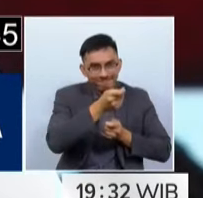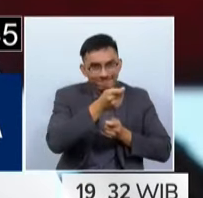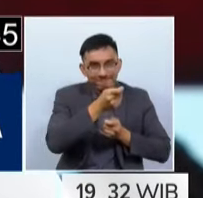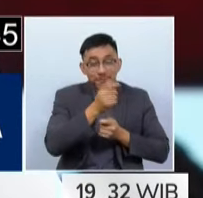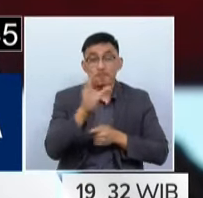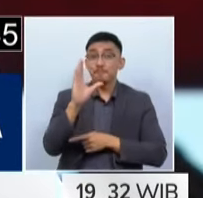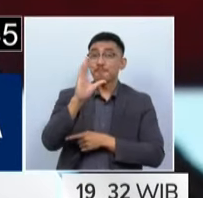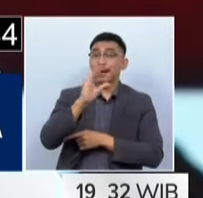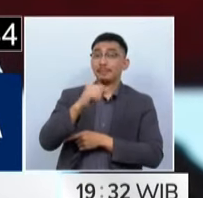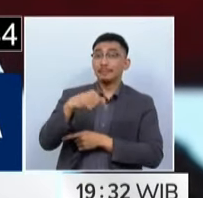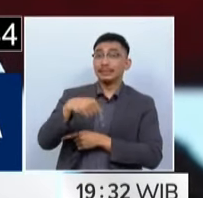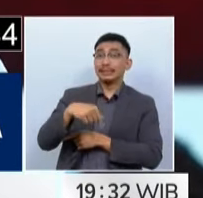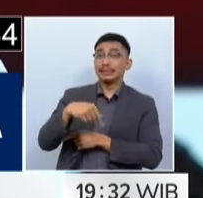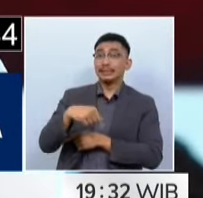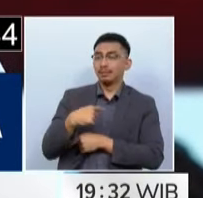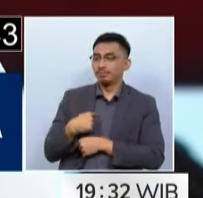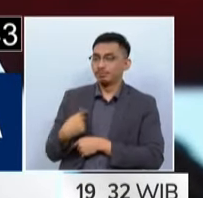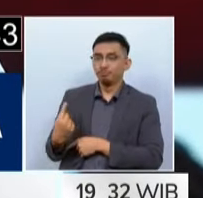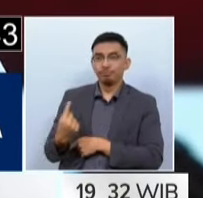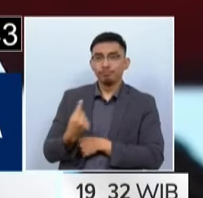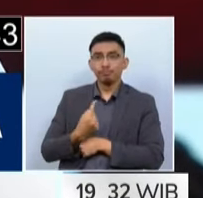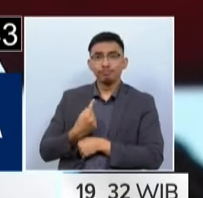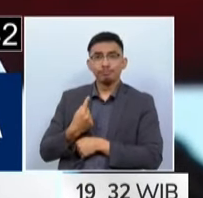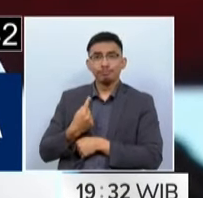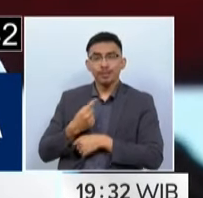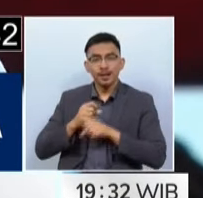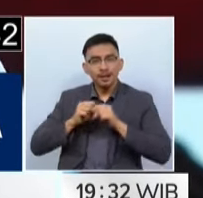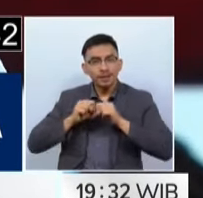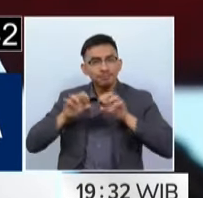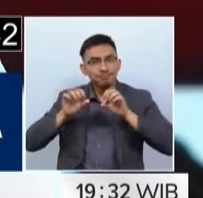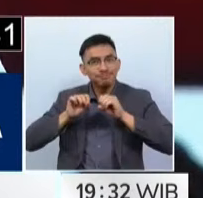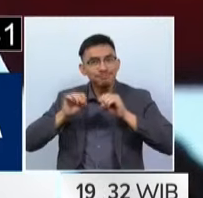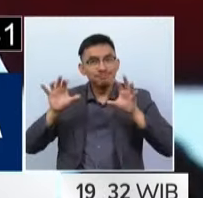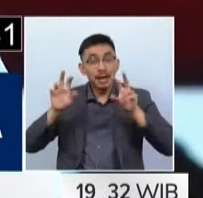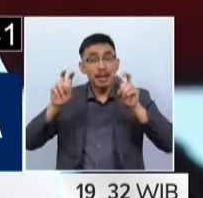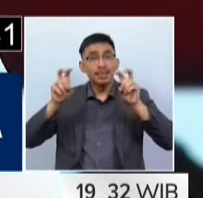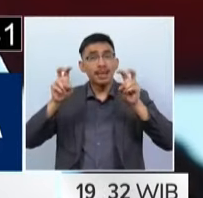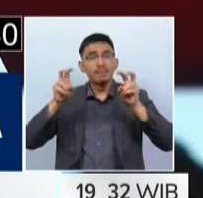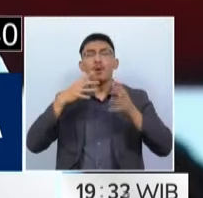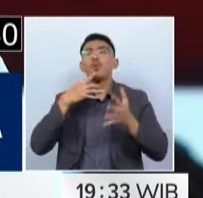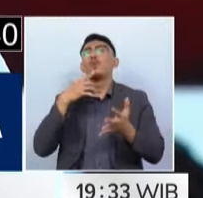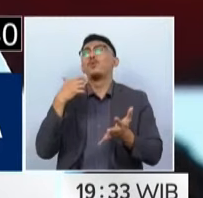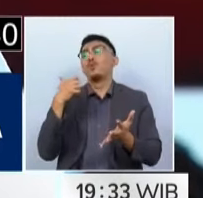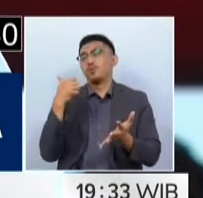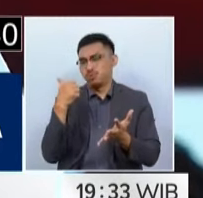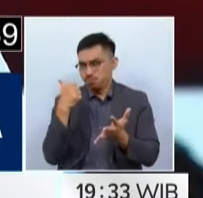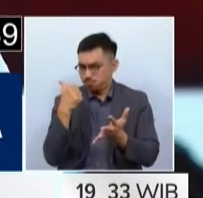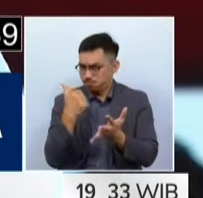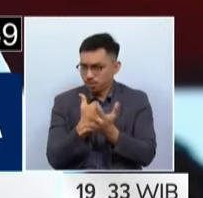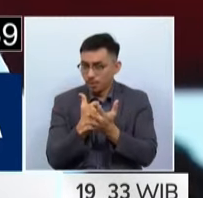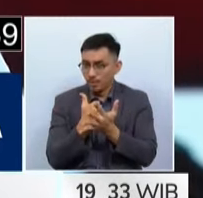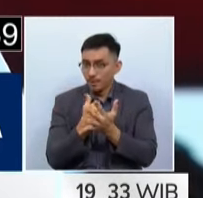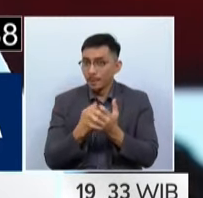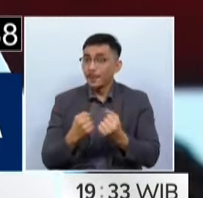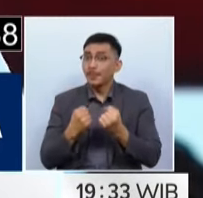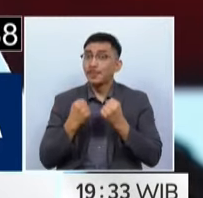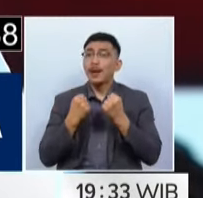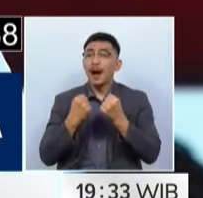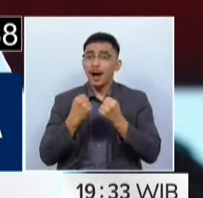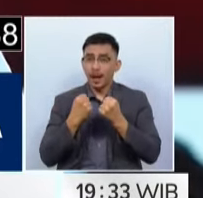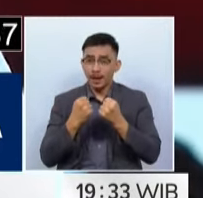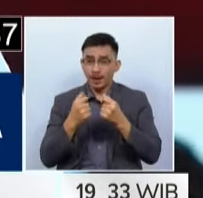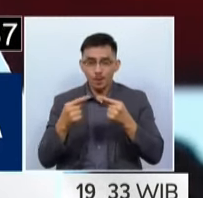kita membicara tema-tema yang sangat penting pertahanan hubungan internasional